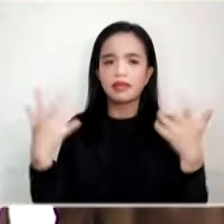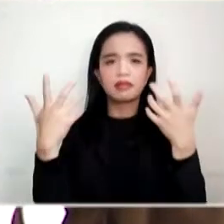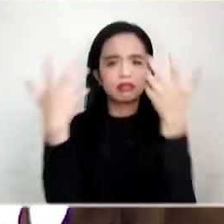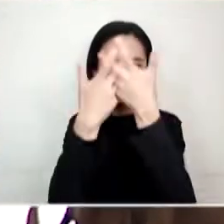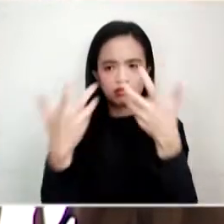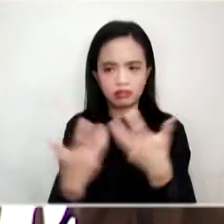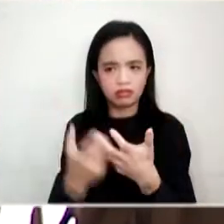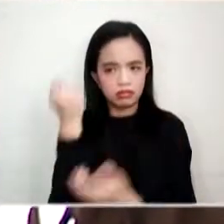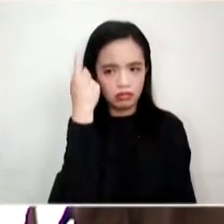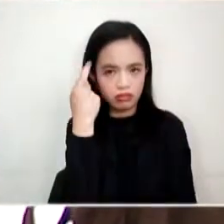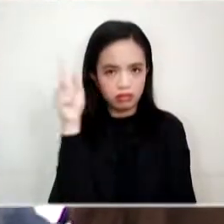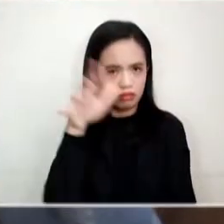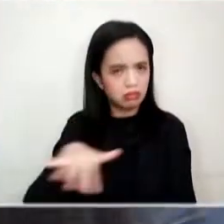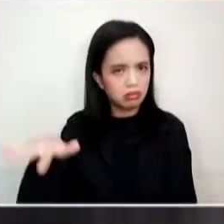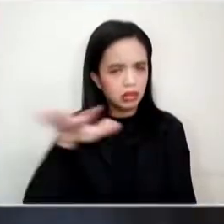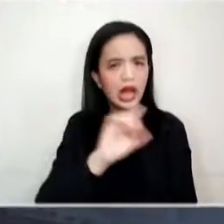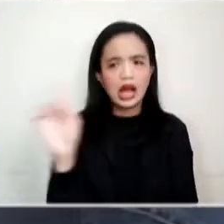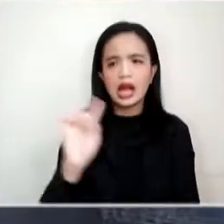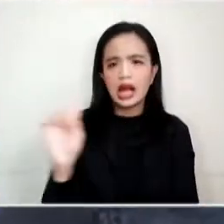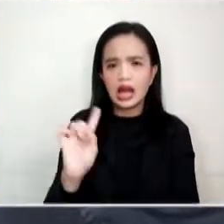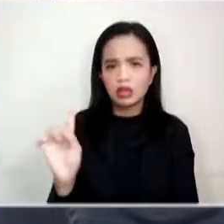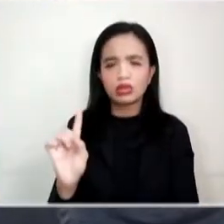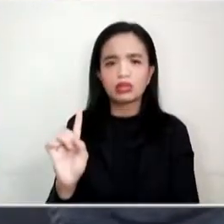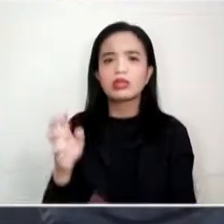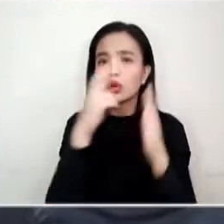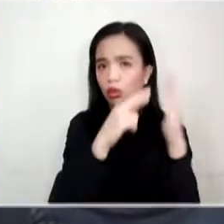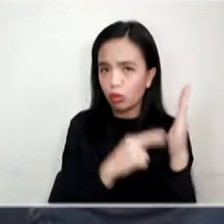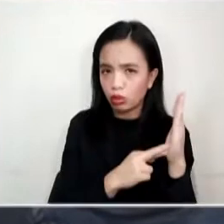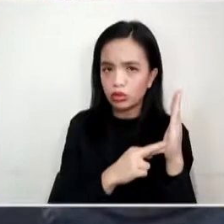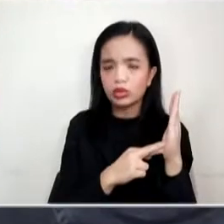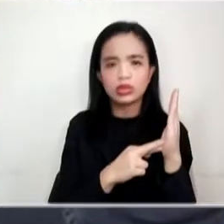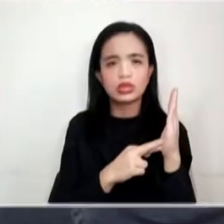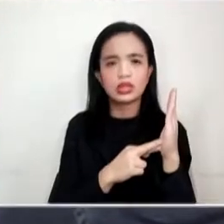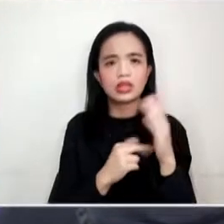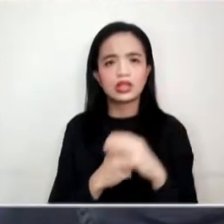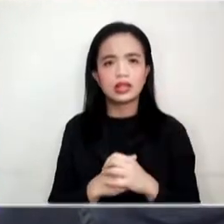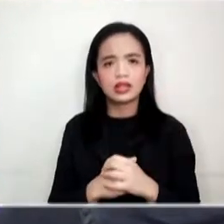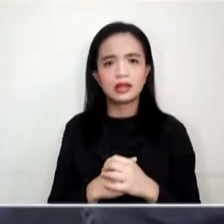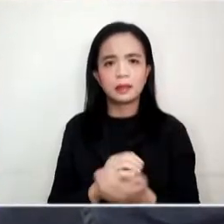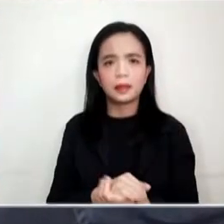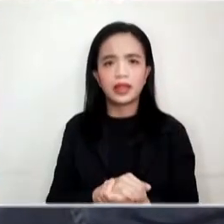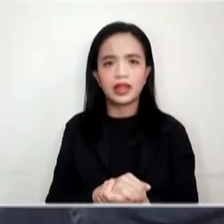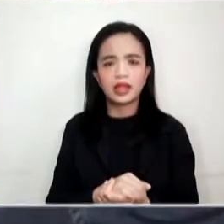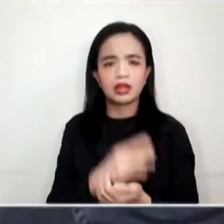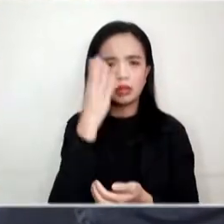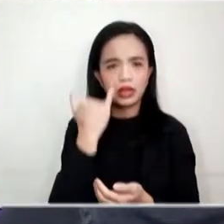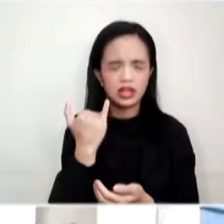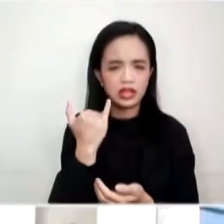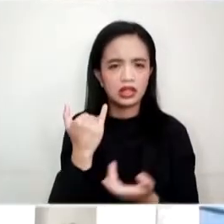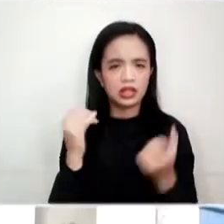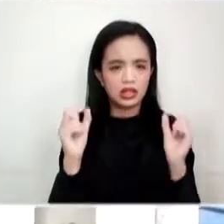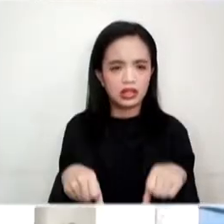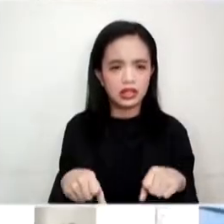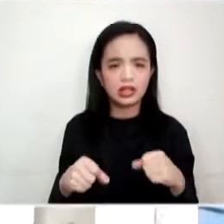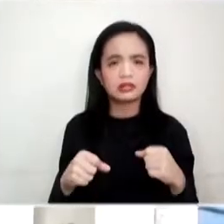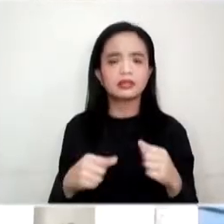very well yung ano yung mga restrictions natin, ano yung mga stipulated na measures natin at yung mga standards and protocols.